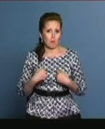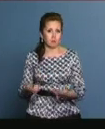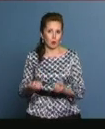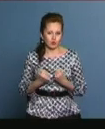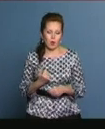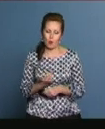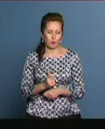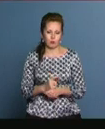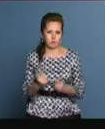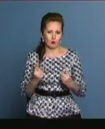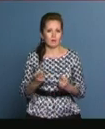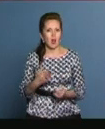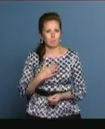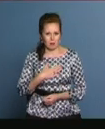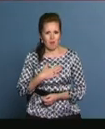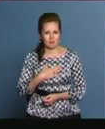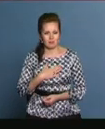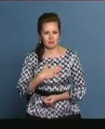очень большое, что Родина